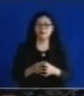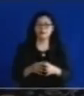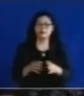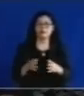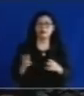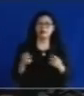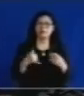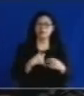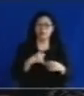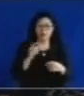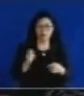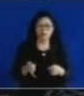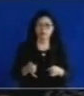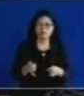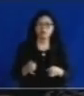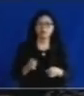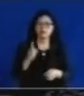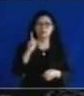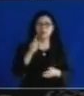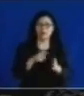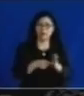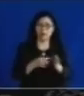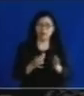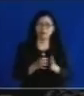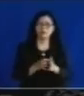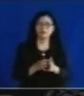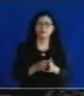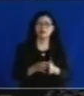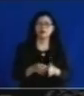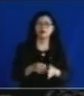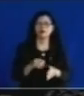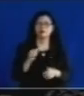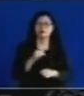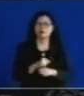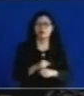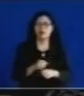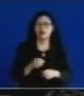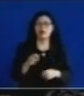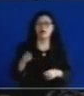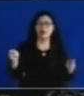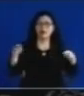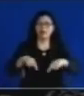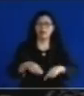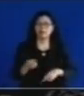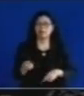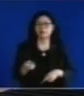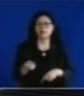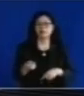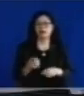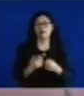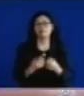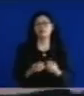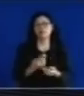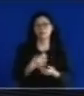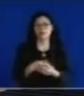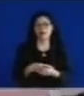Karena saya yakin sekali lagi tarif jangan sampai memberatkan rakyat kecil. Rakyat kecil sudah sangat menderita, tinggal bagaimana